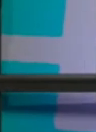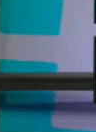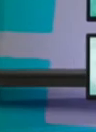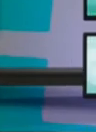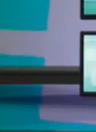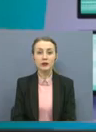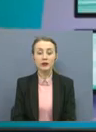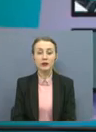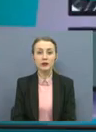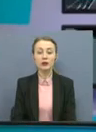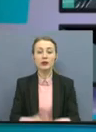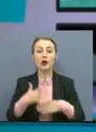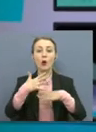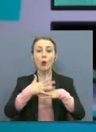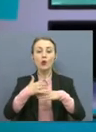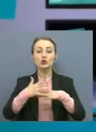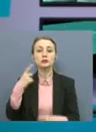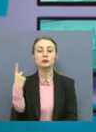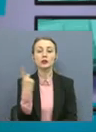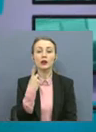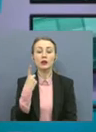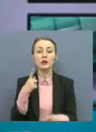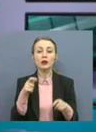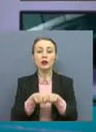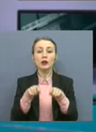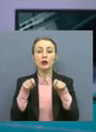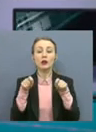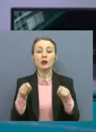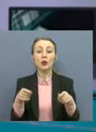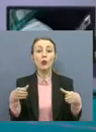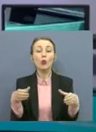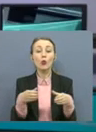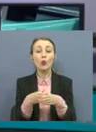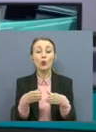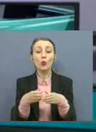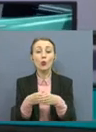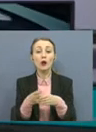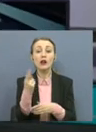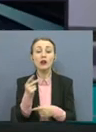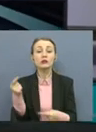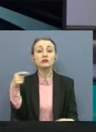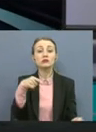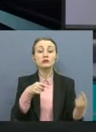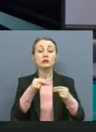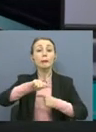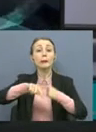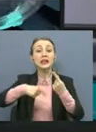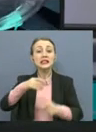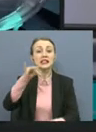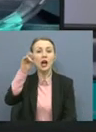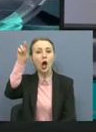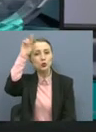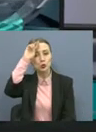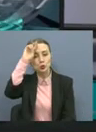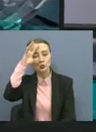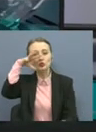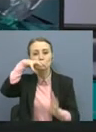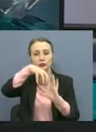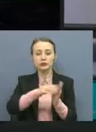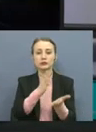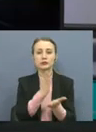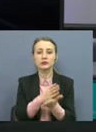Көкшетаулық кәсіпкерлердің мемлекеттік қызмет көрсетуге қатысты түйткілді мәселелерін шешу мақсатында облыстық кәсіпкерлер палатасының алаңында алғаш